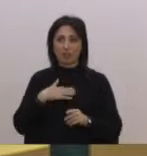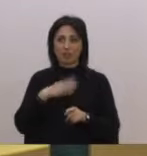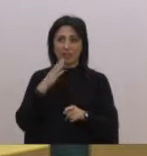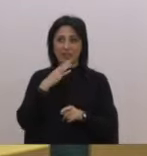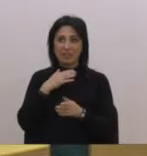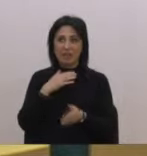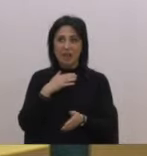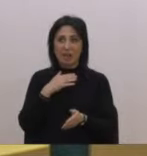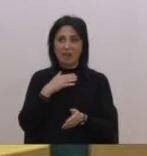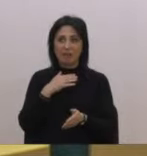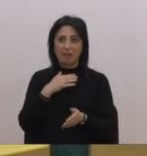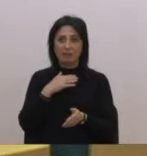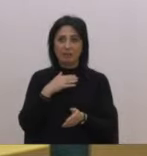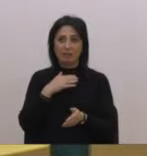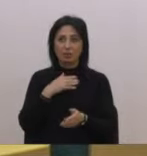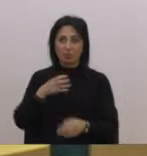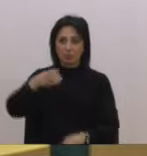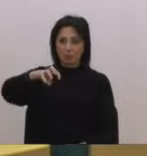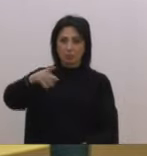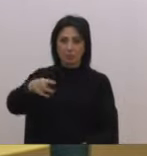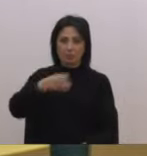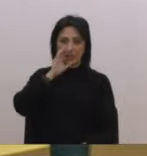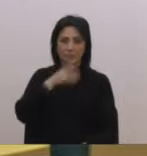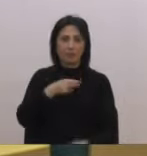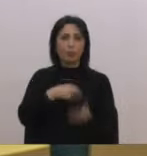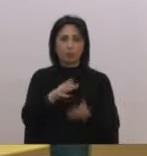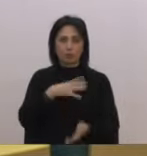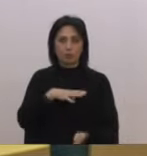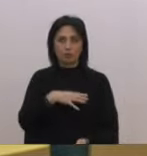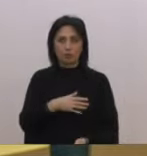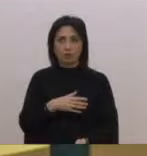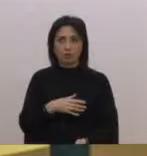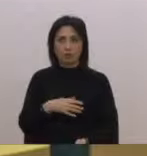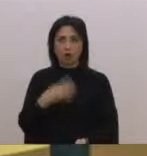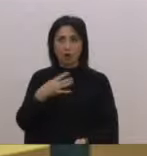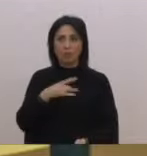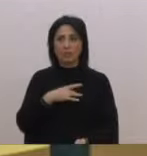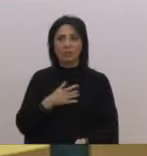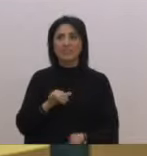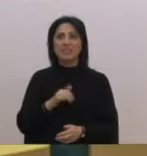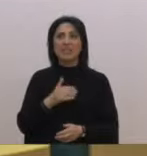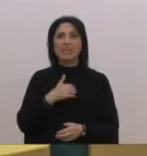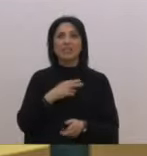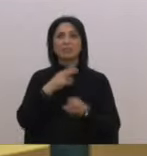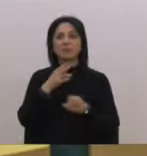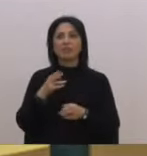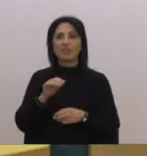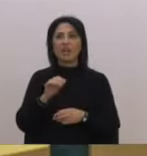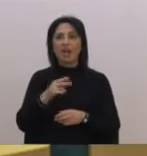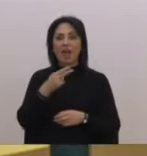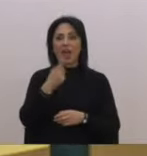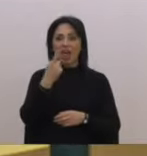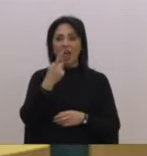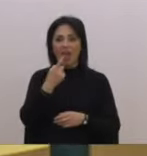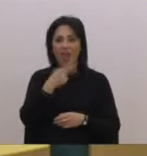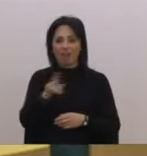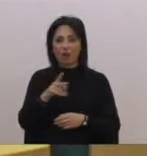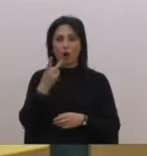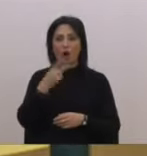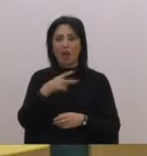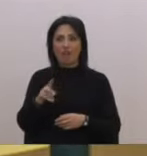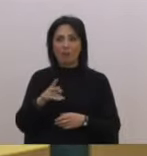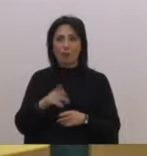scăli? Romoșua isismeva. Da răgir. Sau romoți te tăg da mi-ai văzut să dați copilor euroze da ore euroze naclebi ar să dați